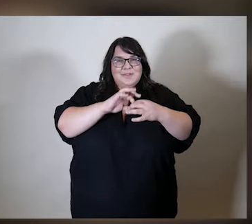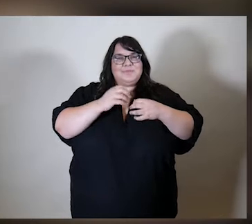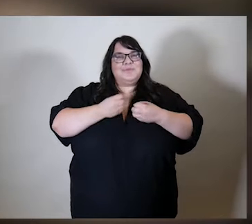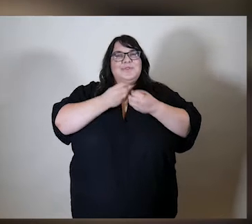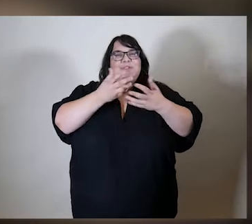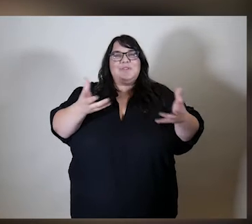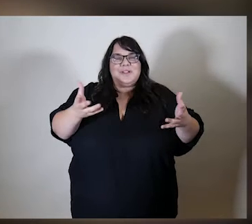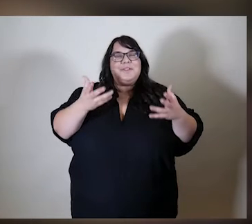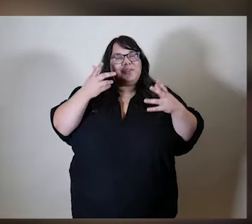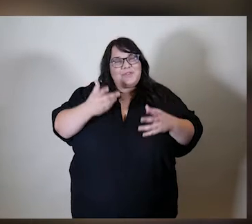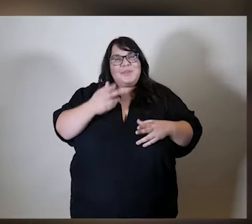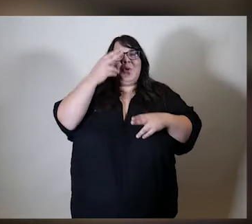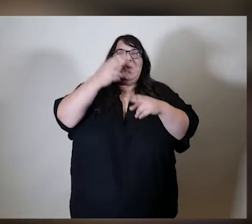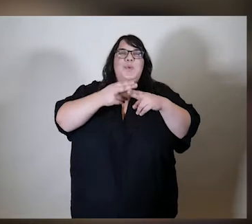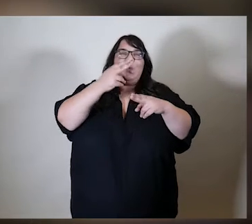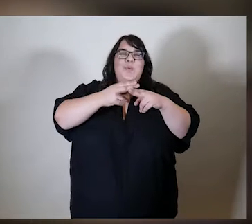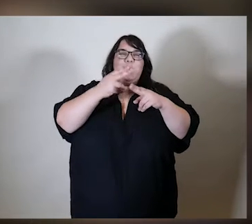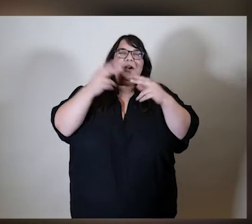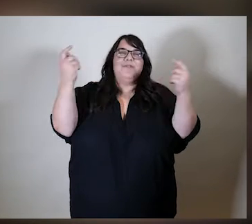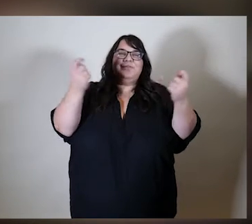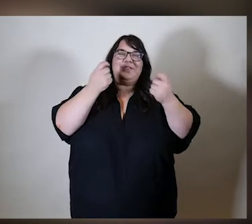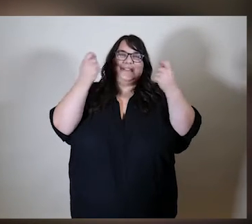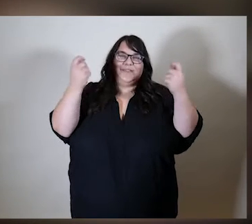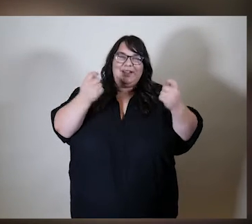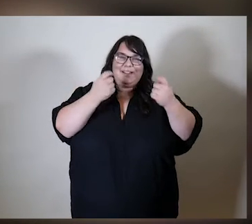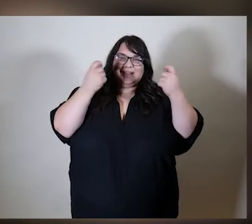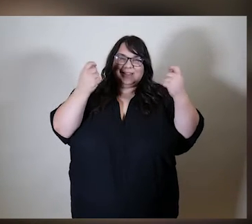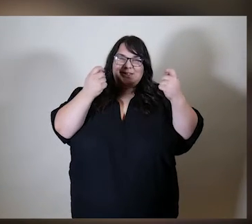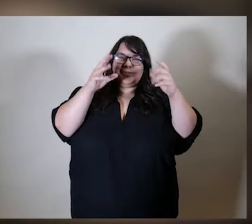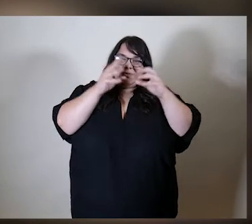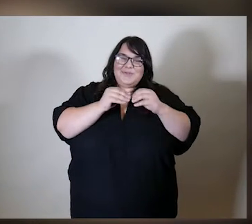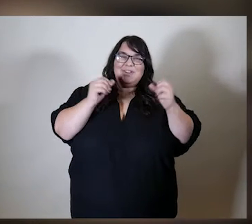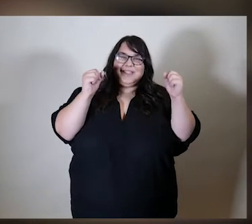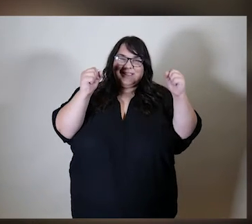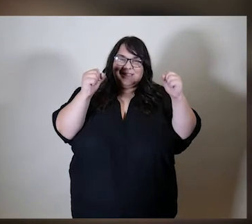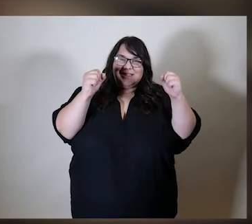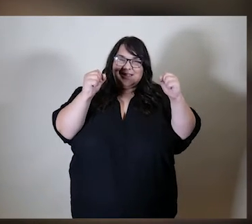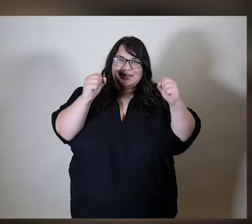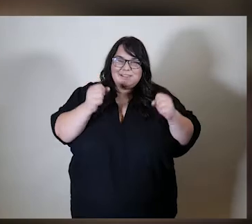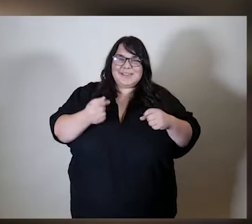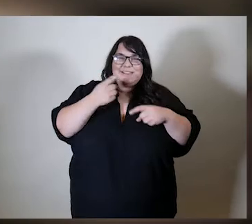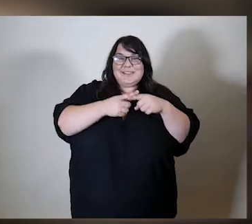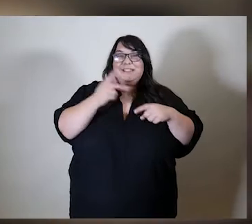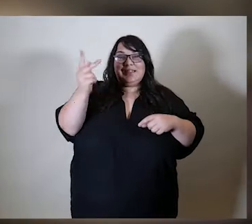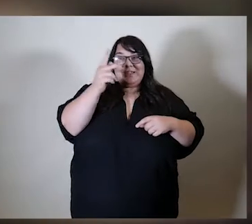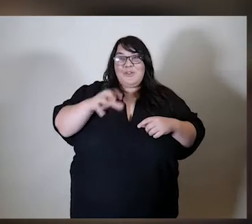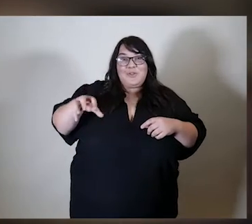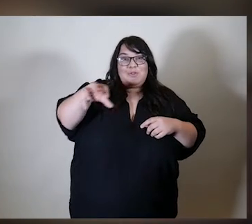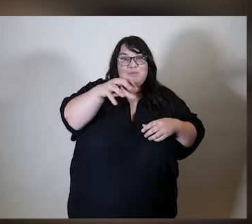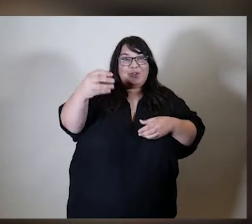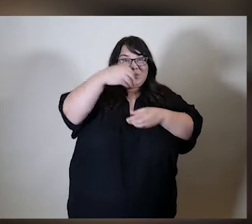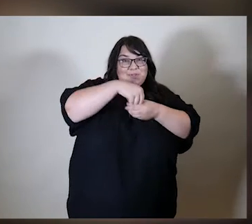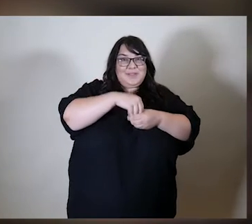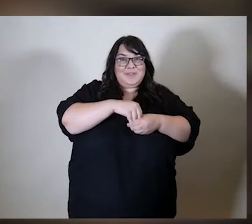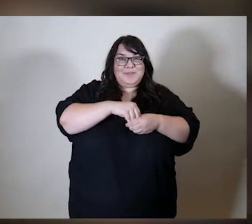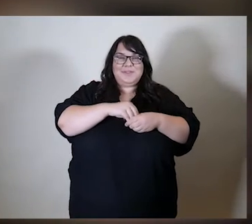προσέφεραν να γίνει αυτό το τόσο σημαντικό Φεστιβάλ Υγείας και τους κοινωνικούς φορείς φυσικά